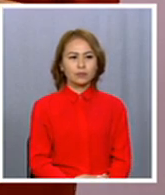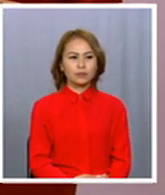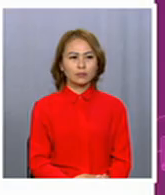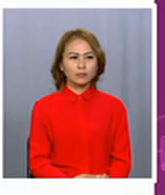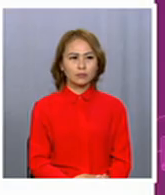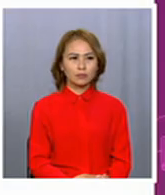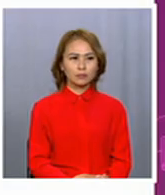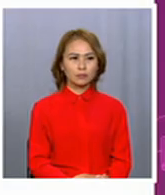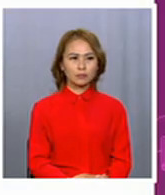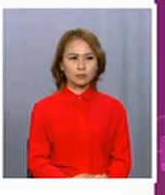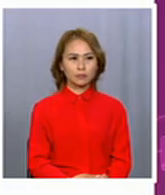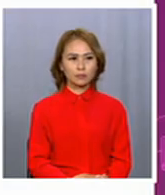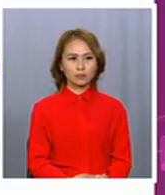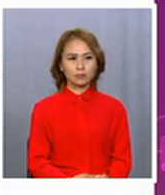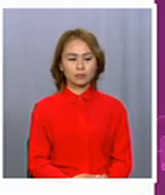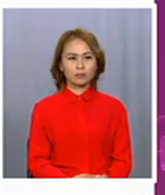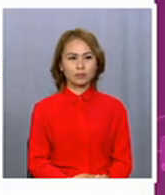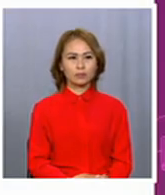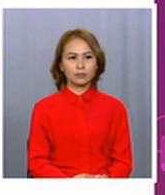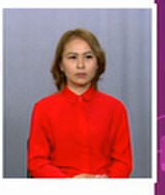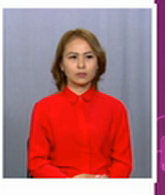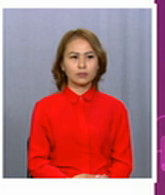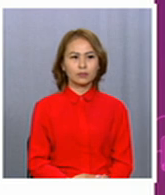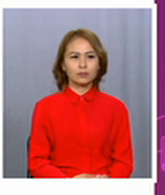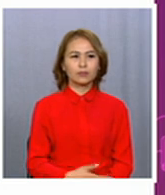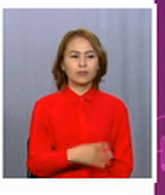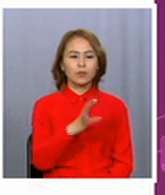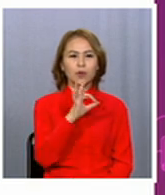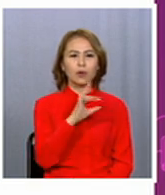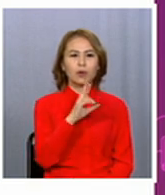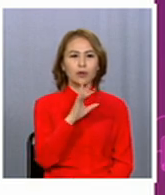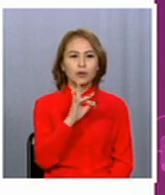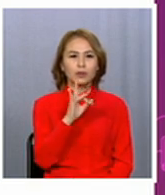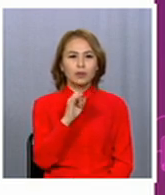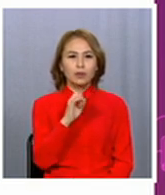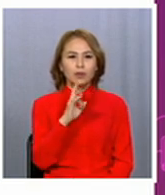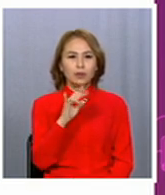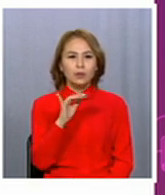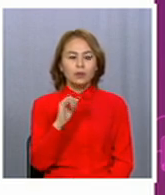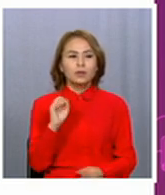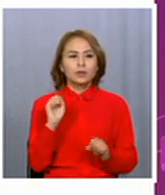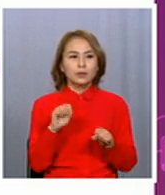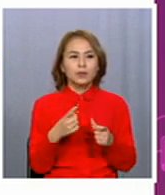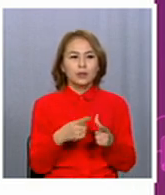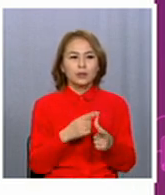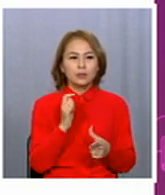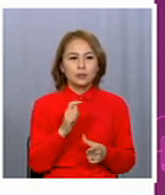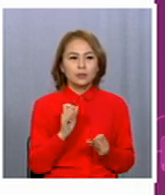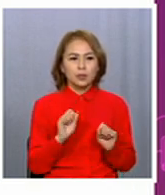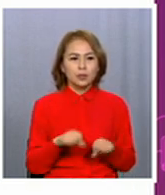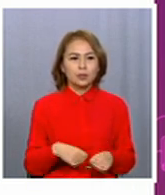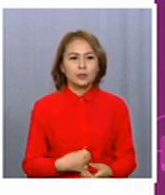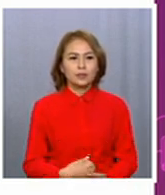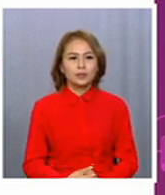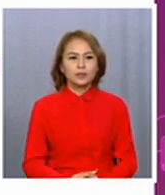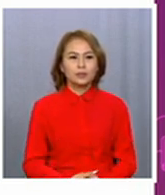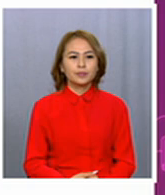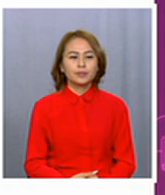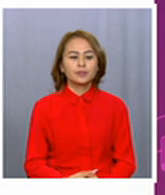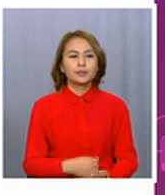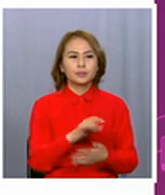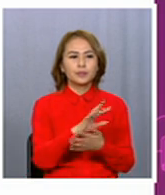Тамаша балалар, бұл бөлімді көк ойнақтың оқырануы деп атасақ әбден болады. Мәтінді ары